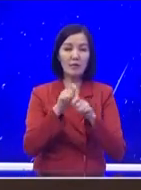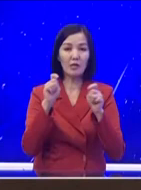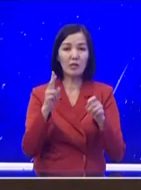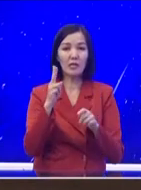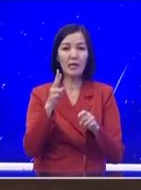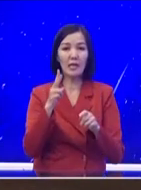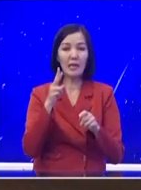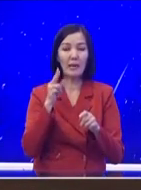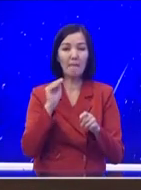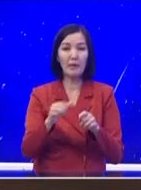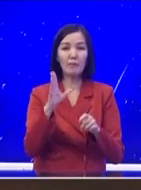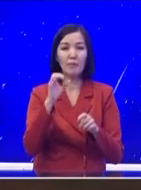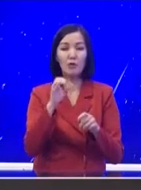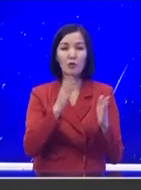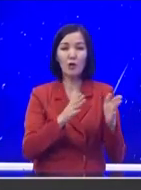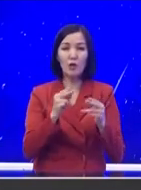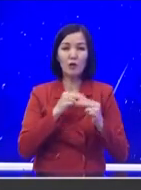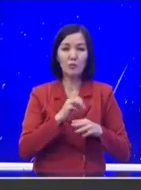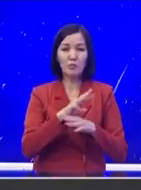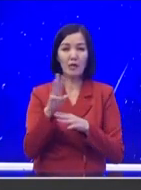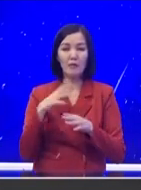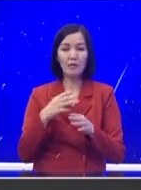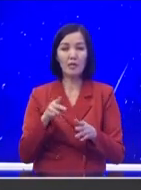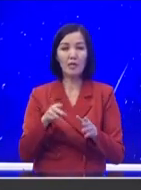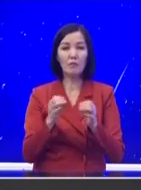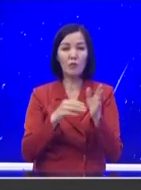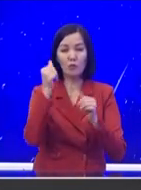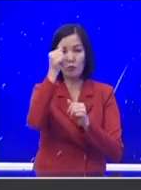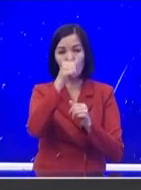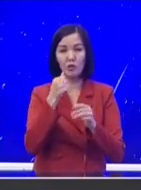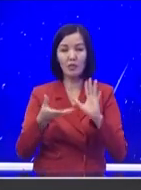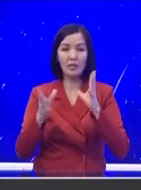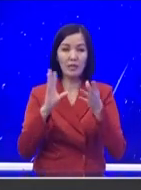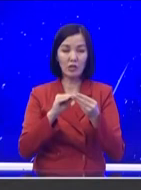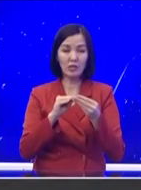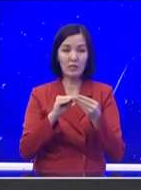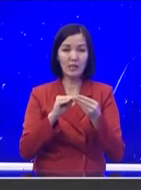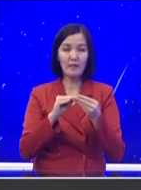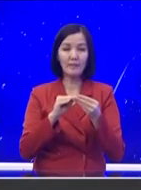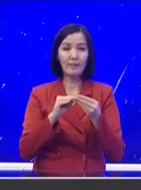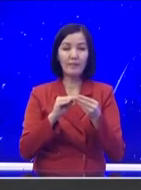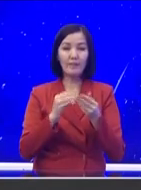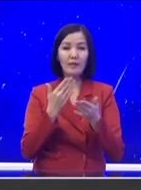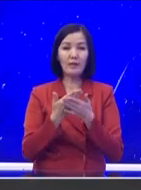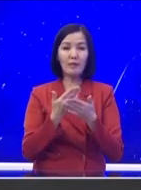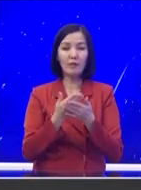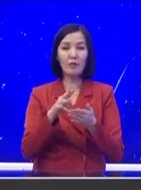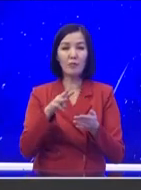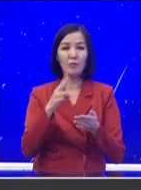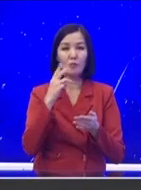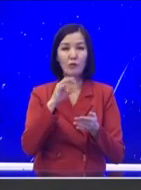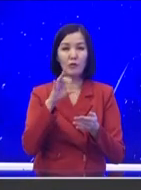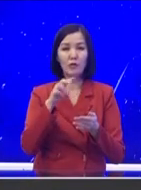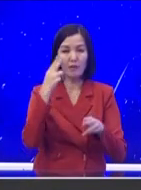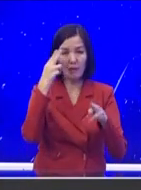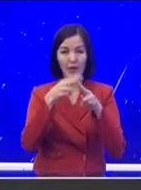адамды тұрақты жұмыспен қамтыды. Бұл 2019-дың көрсеткіші. Соның бірі мына мұслим ағамыз, осындай кәсіпкерлер